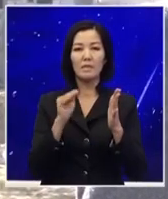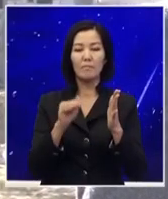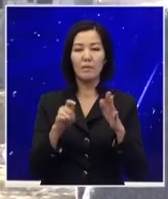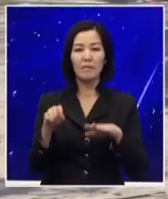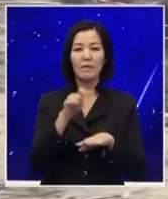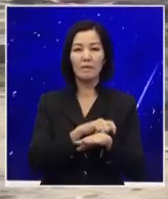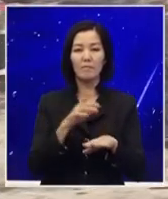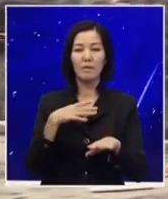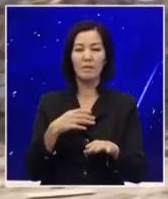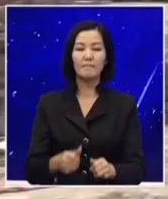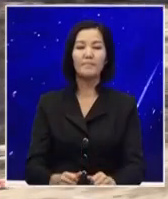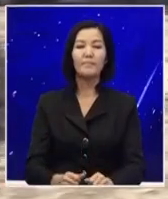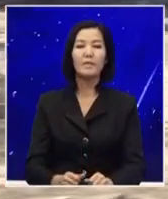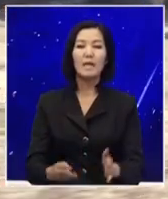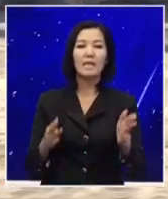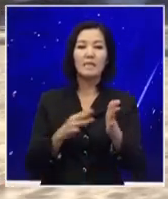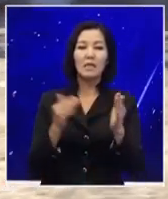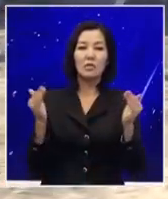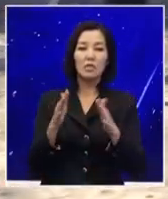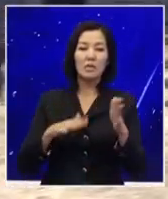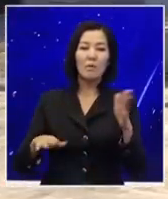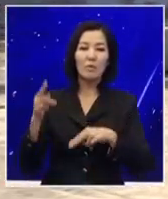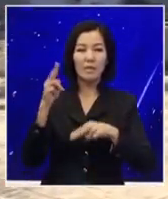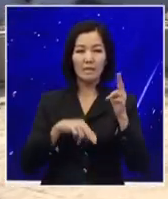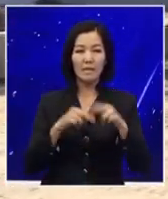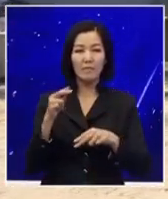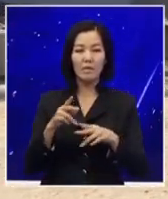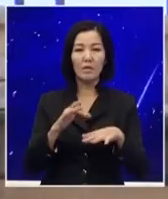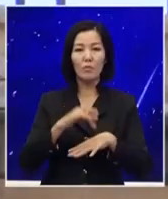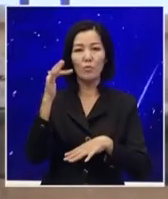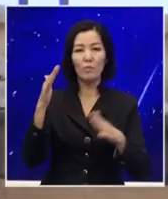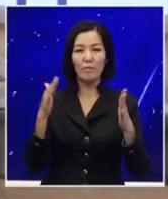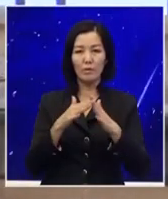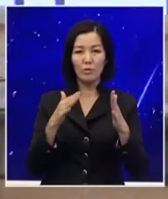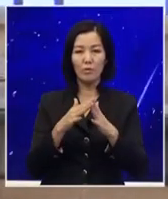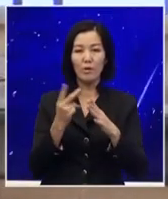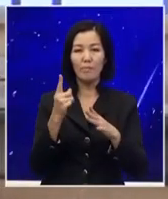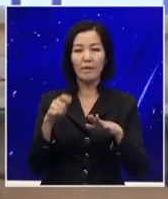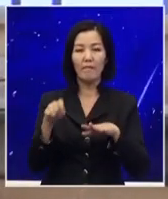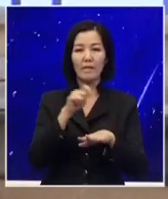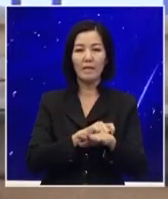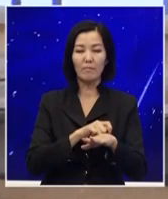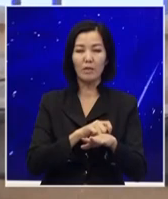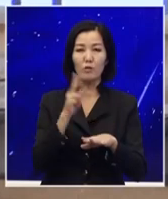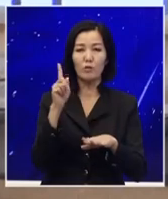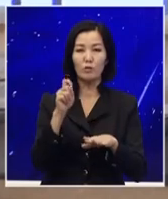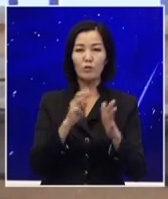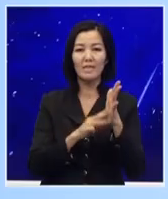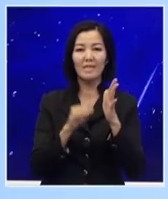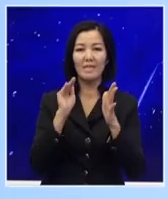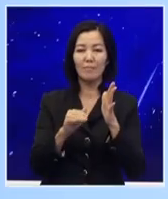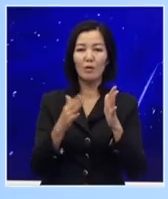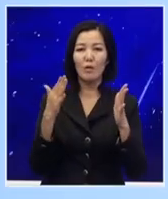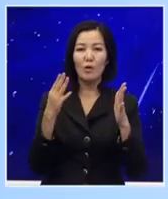метр. Бұл қаланың 8-ші ықшам ауданында салынып жатқан көп қабатты пәтер шаршысының құны. Дәл қазір мұнда 3